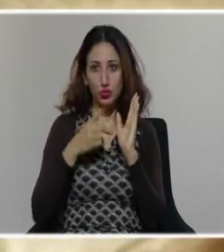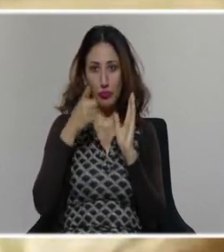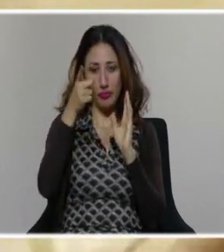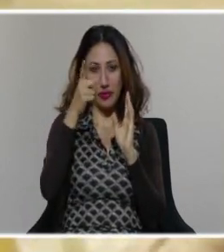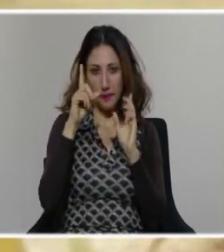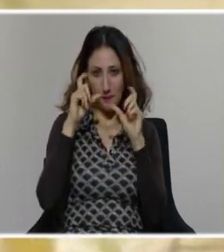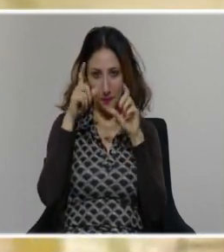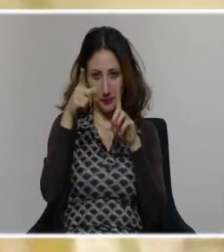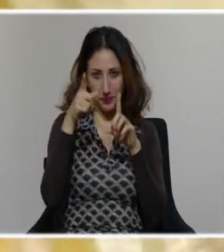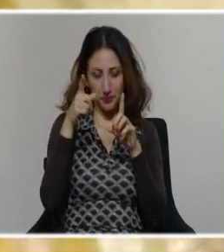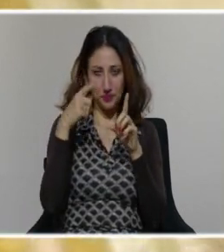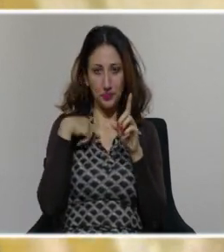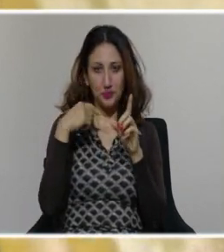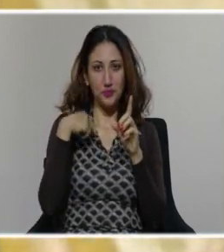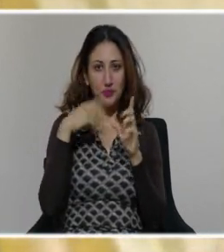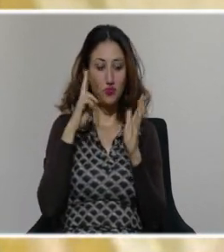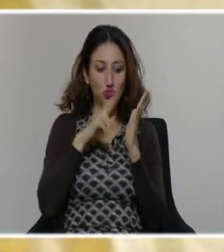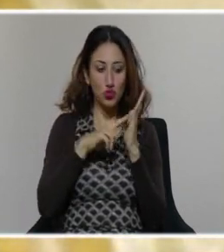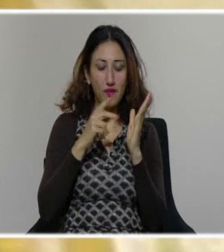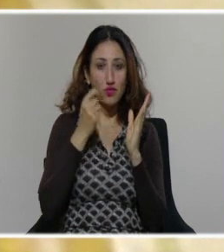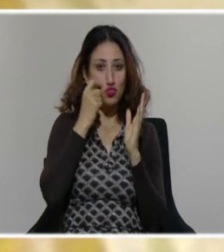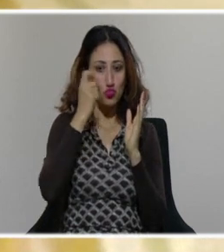الحقيقة الشخصية كانت جديدة عليا،